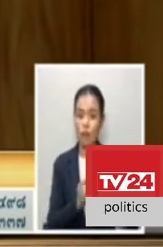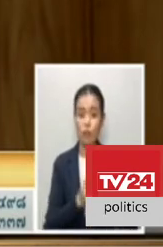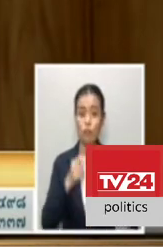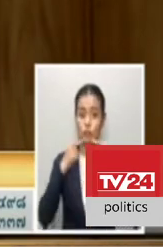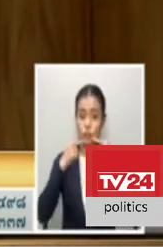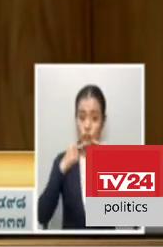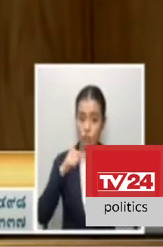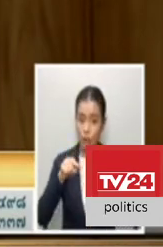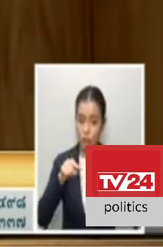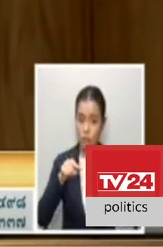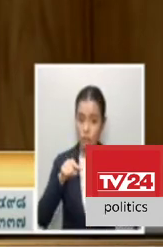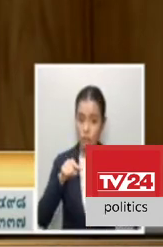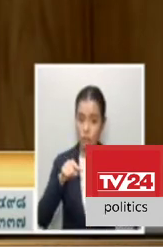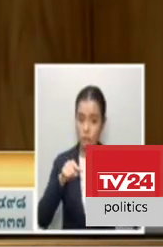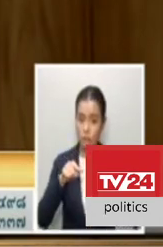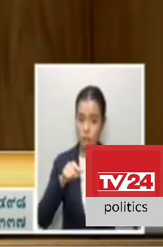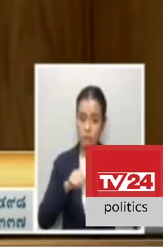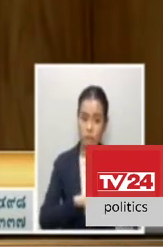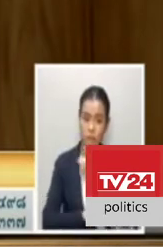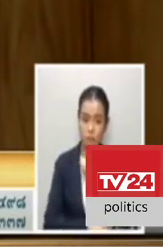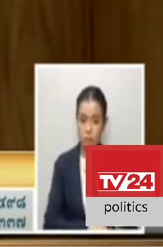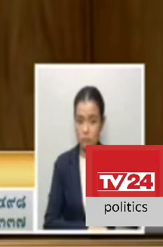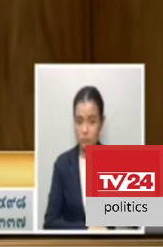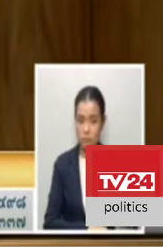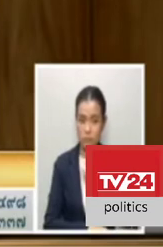ไม่ก็